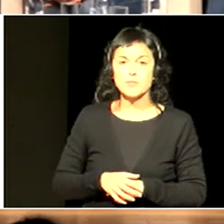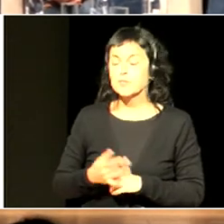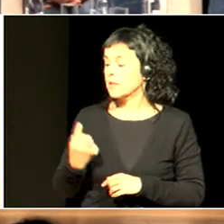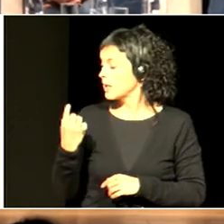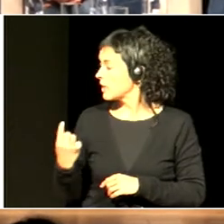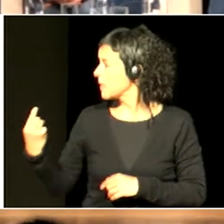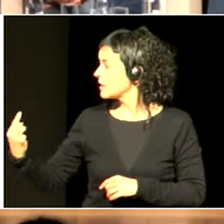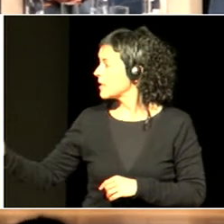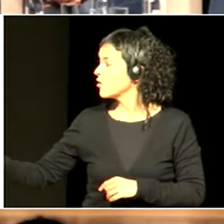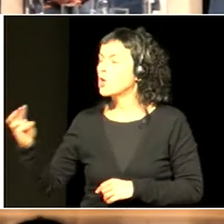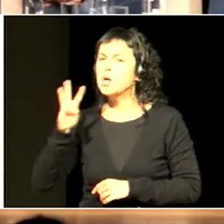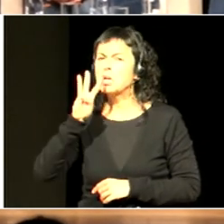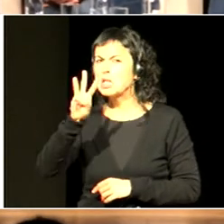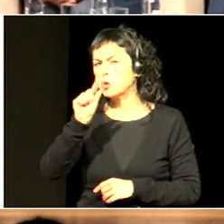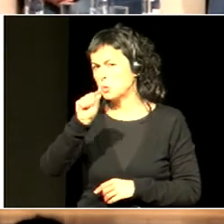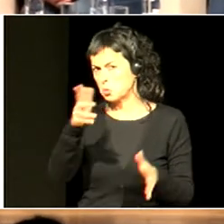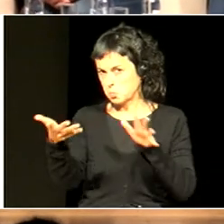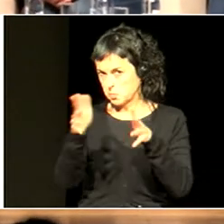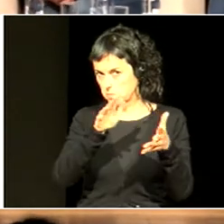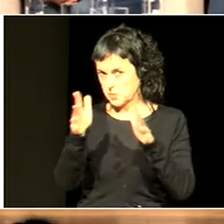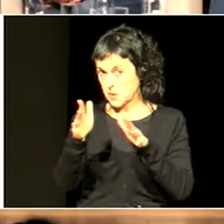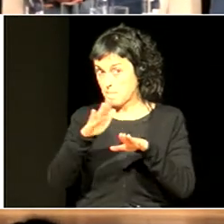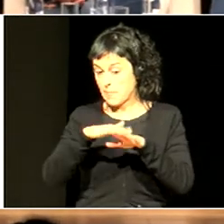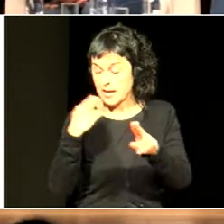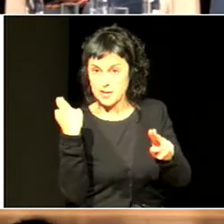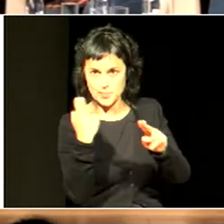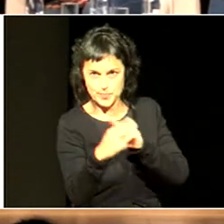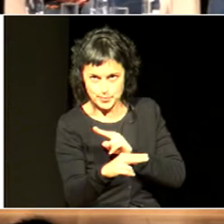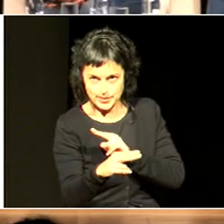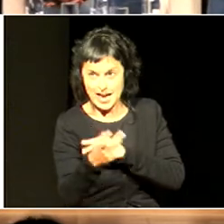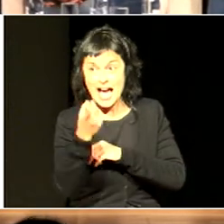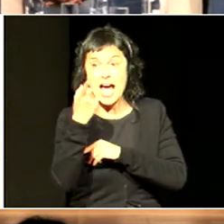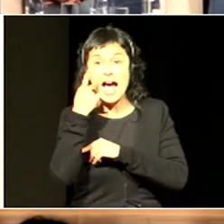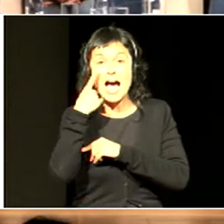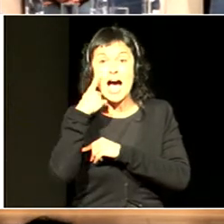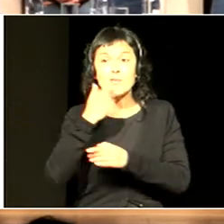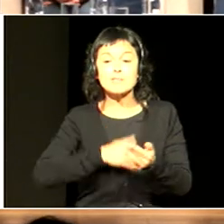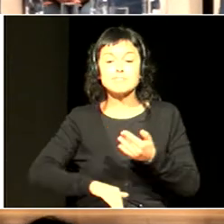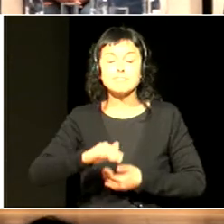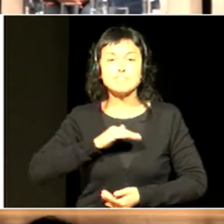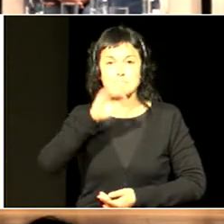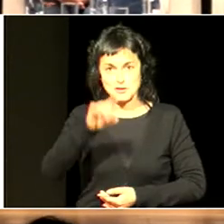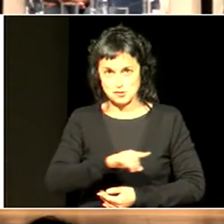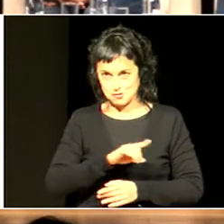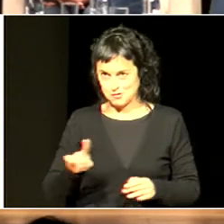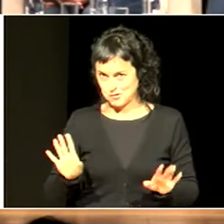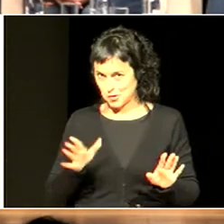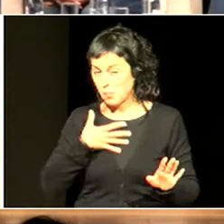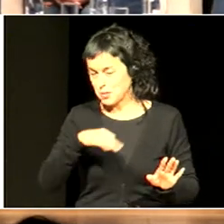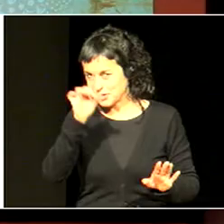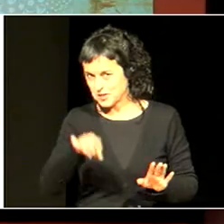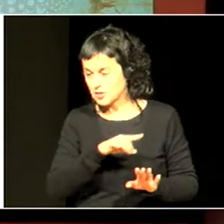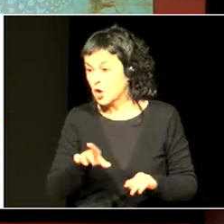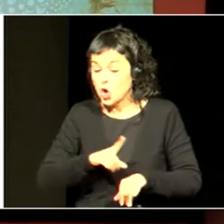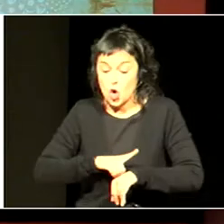ditu hiru minutu edo erantzuteko. Ea kapazak gean, ze nik ez daukat erlojurik, ekuiko